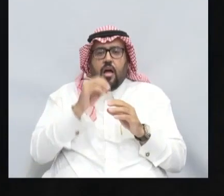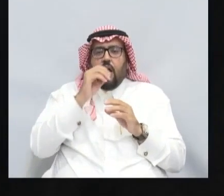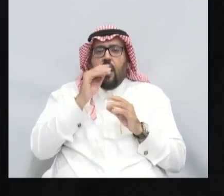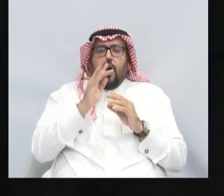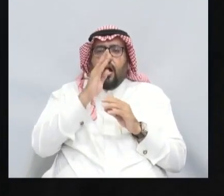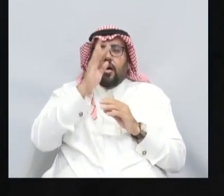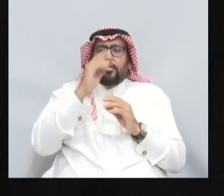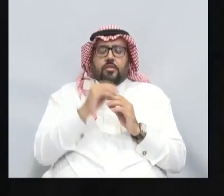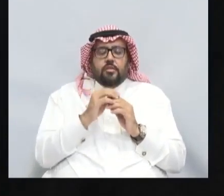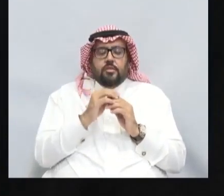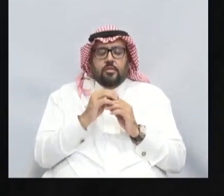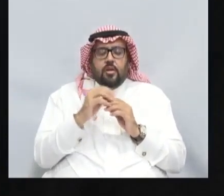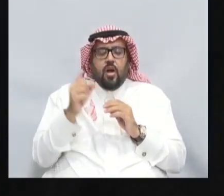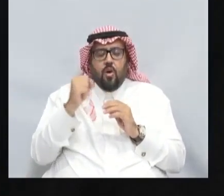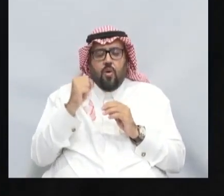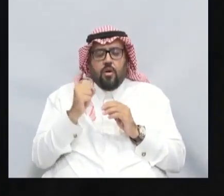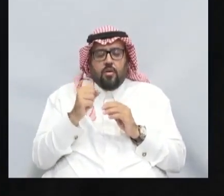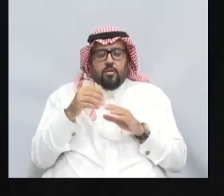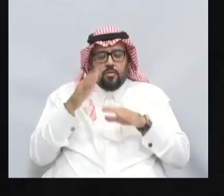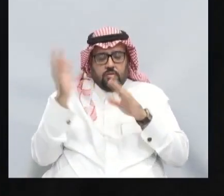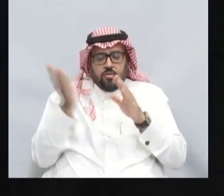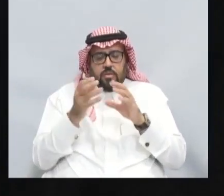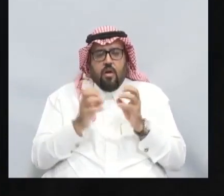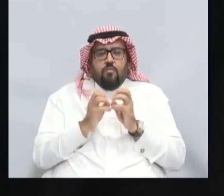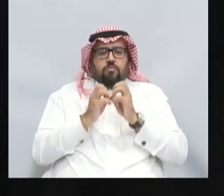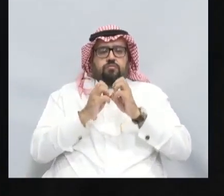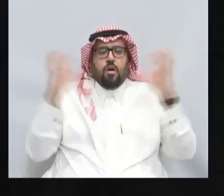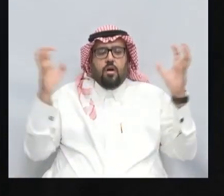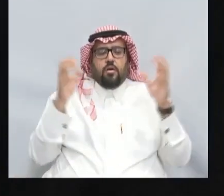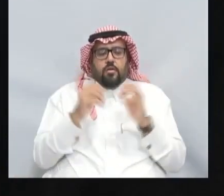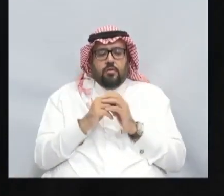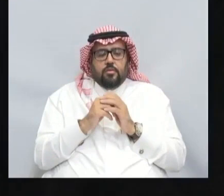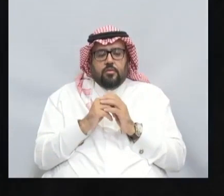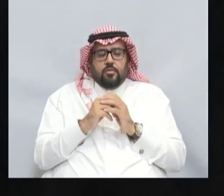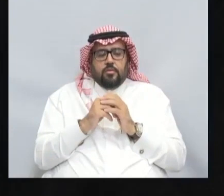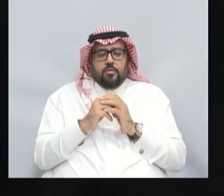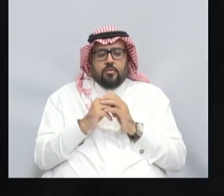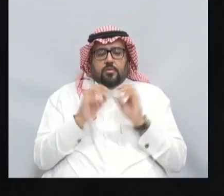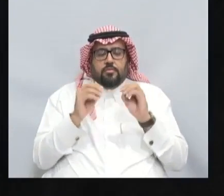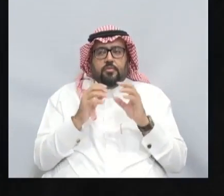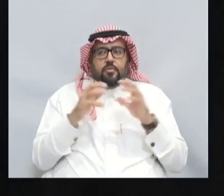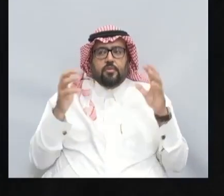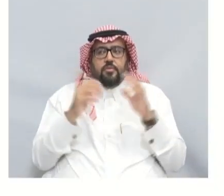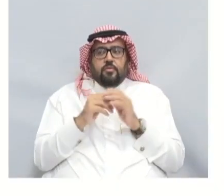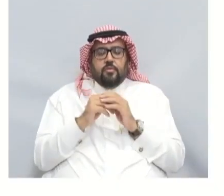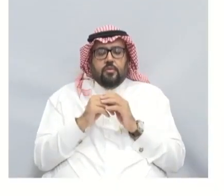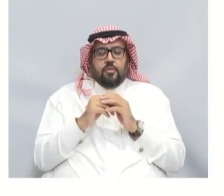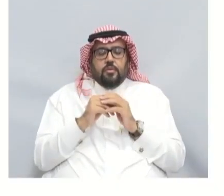الذي يحدث له؟ يضغط بقوة على الجدران الداخلية، يؤدي إلى ماذا؟ الانفجار، لأن كثرة الضغط تولد ماذا؟